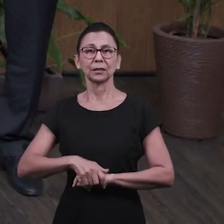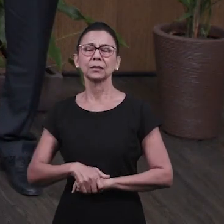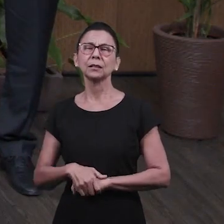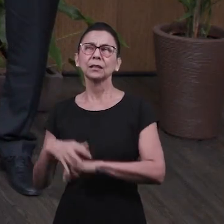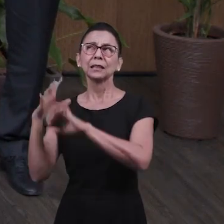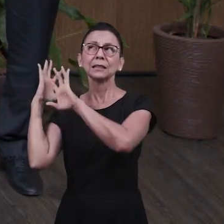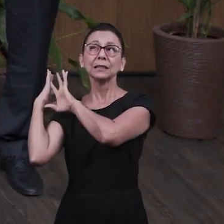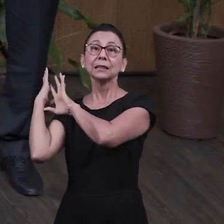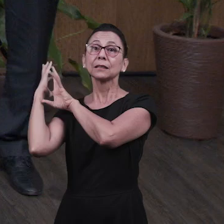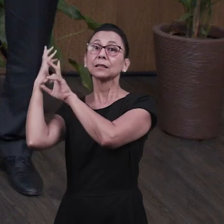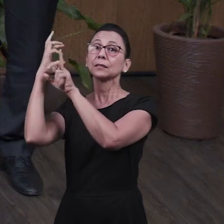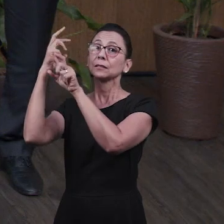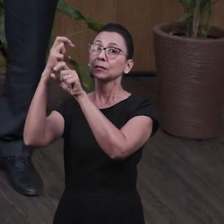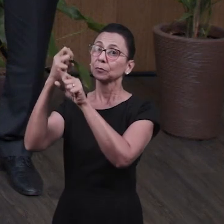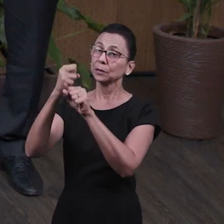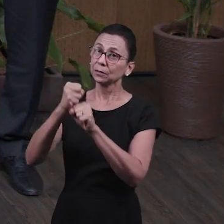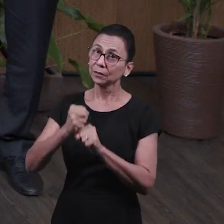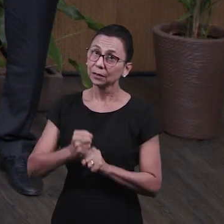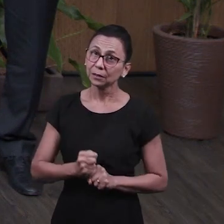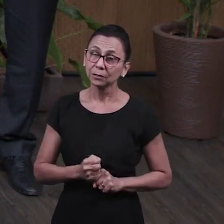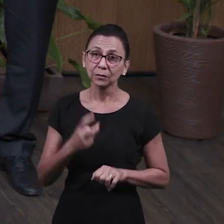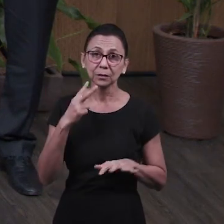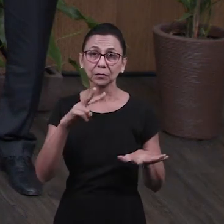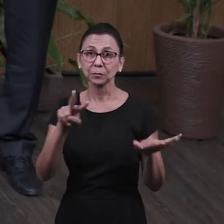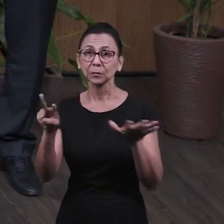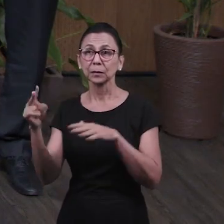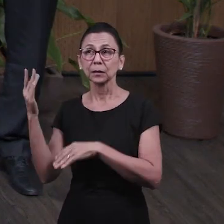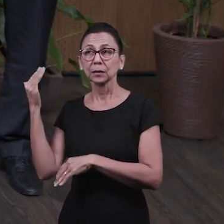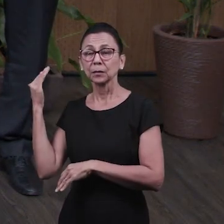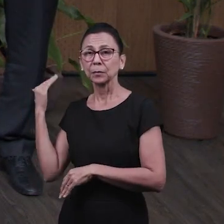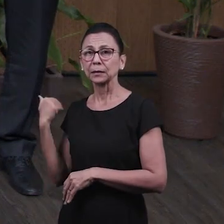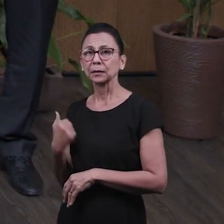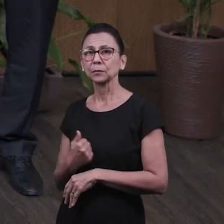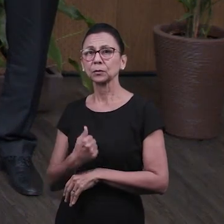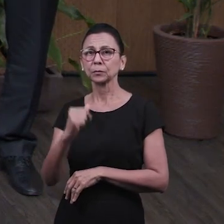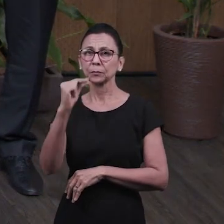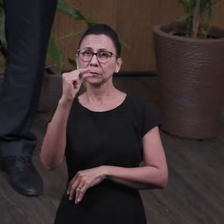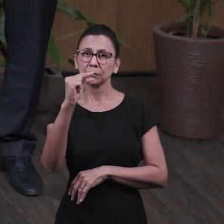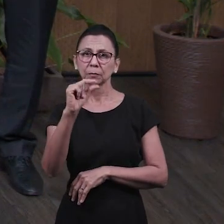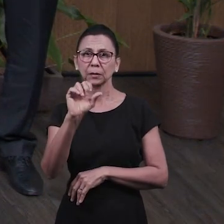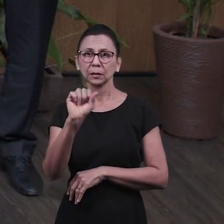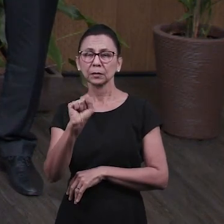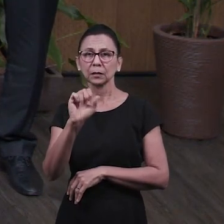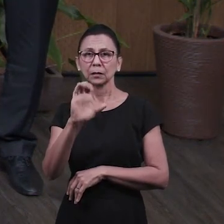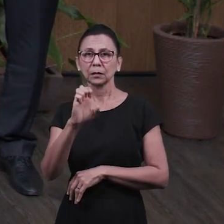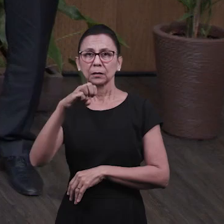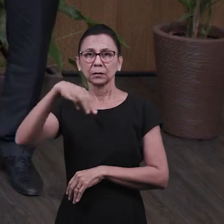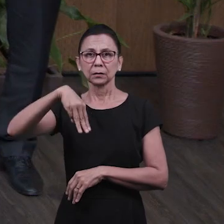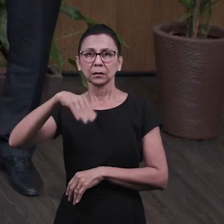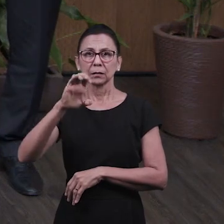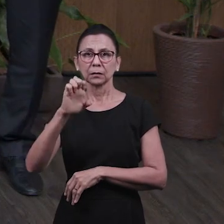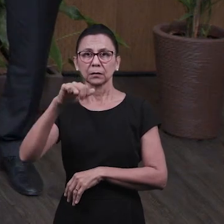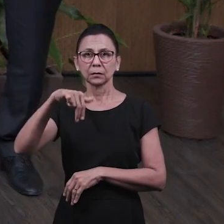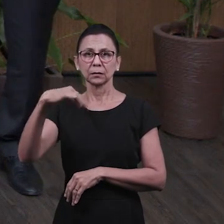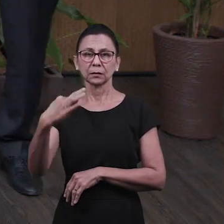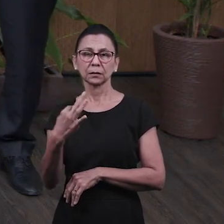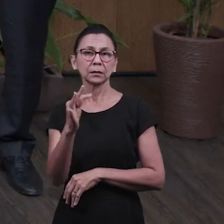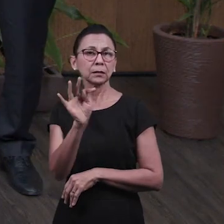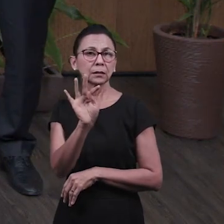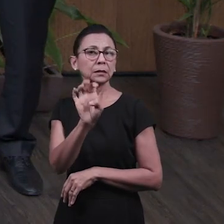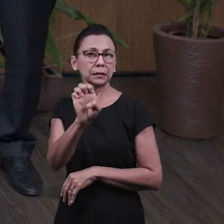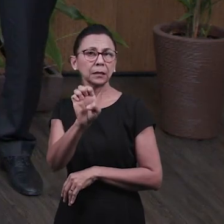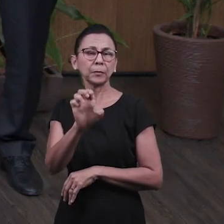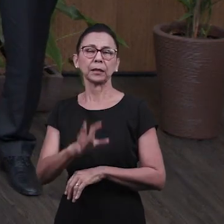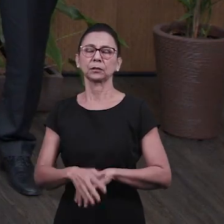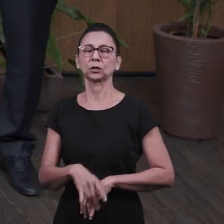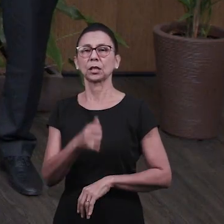Ce qui nous amène à ce que nous avons vu la semaine dernière sur la sémence. La sémence, qui est la parole de